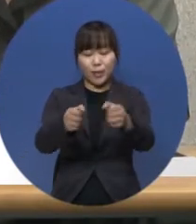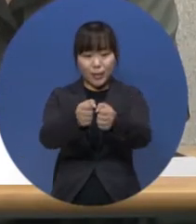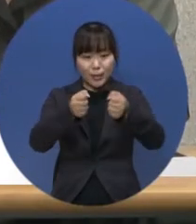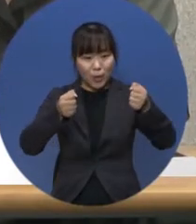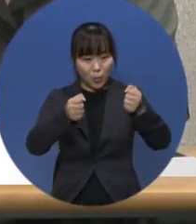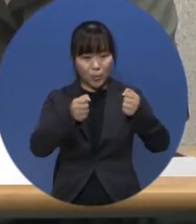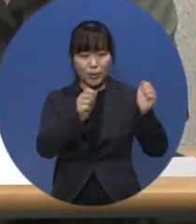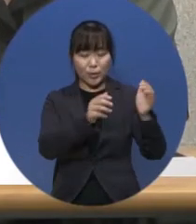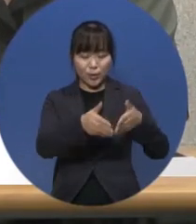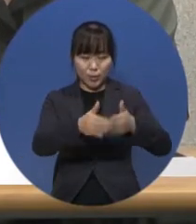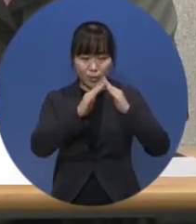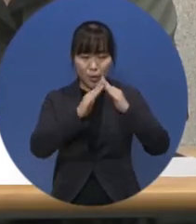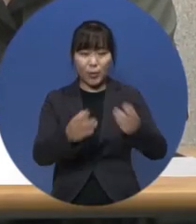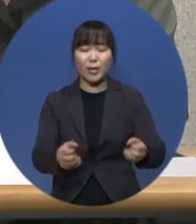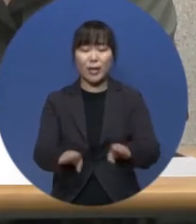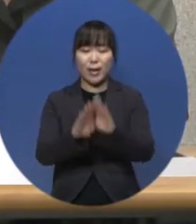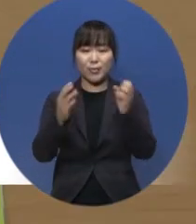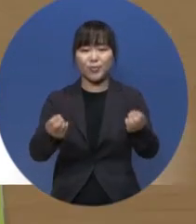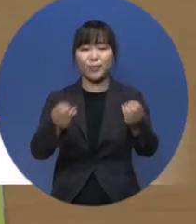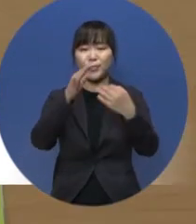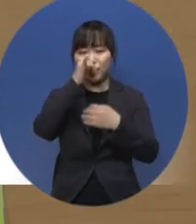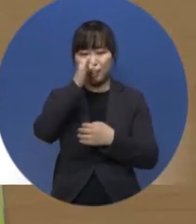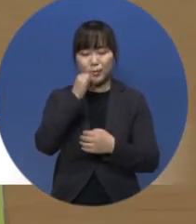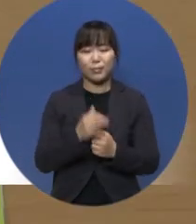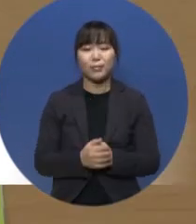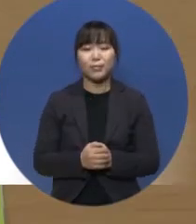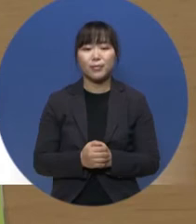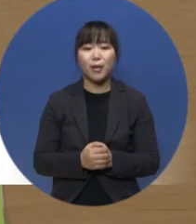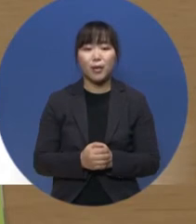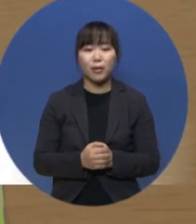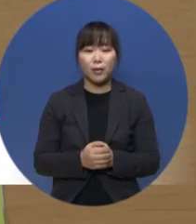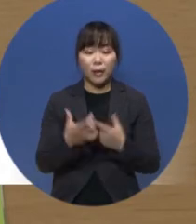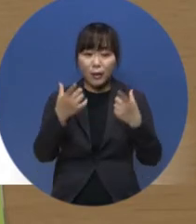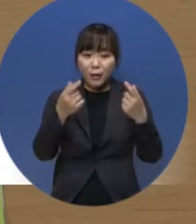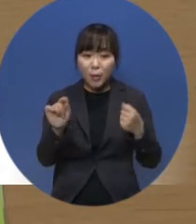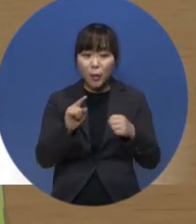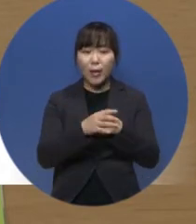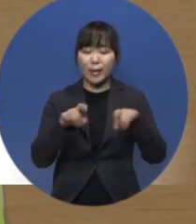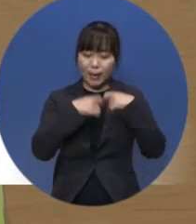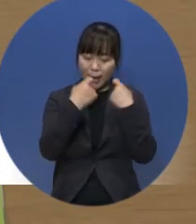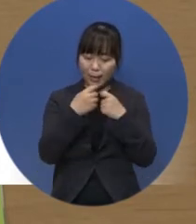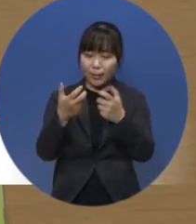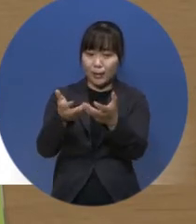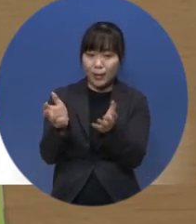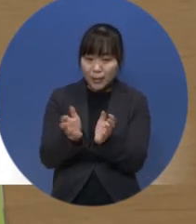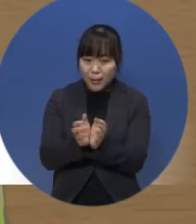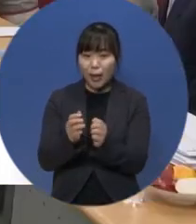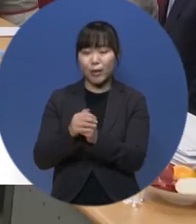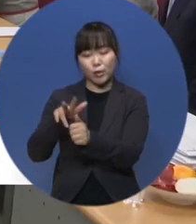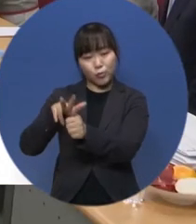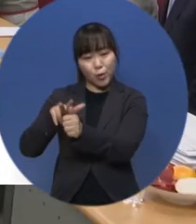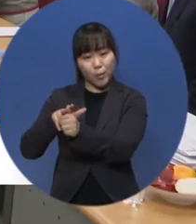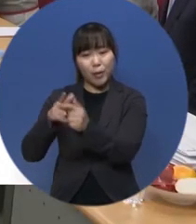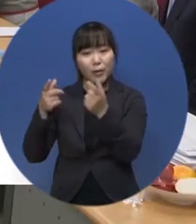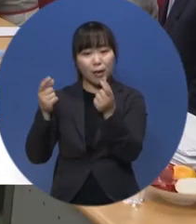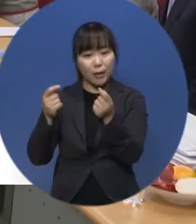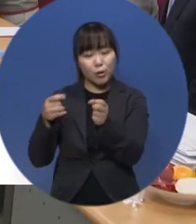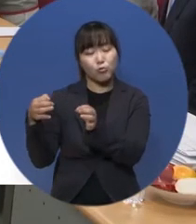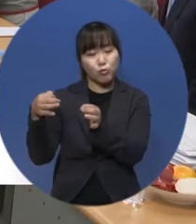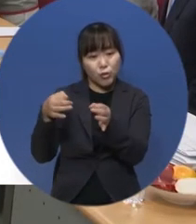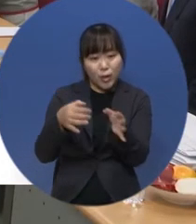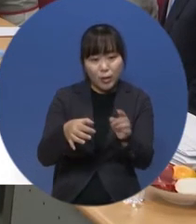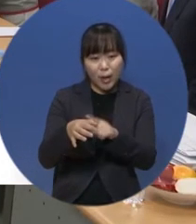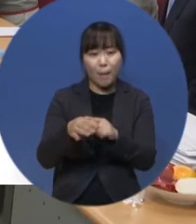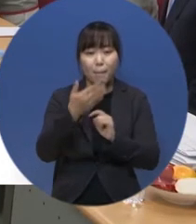냉장고를 설치하고 개소식을 가졌습니다. 행복한 나눔 냉장고에는 개인과 단체, 슈퍼마켓 등에서